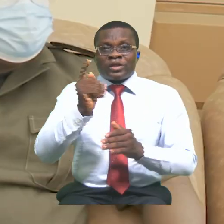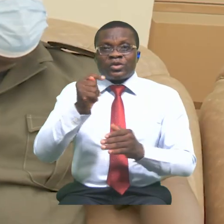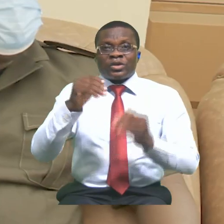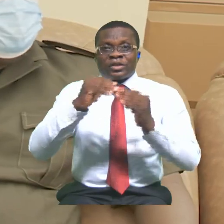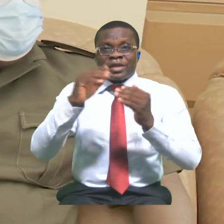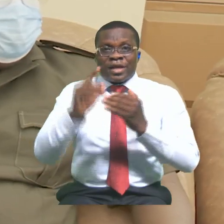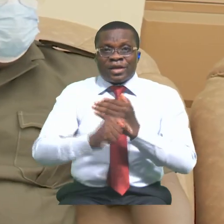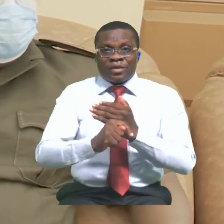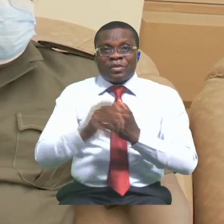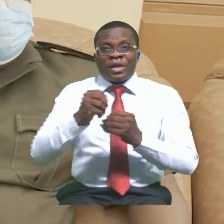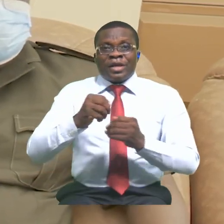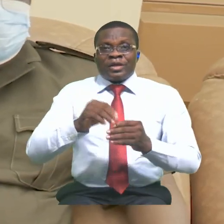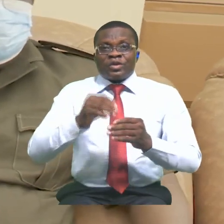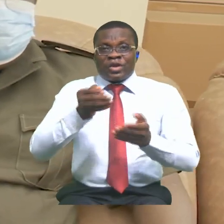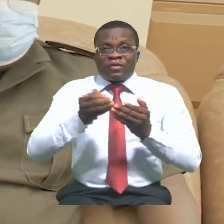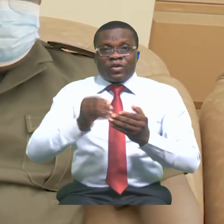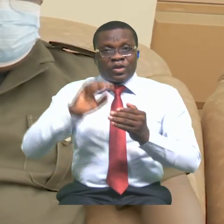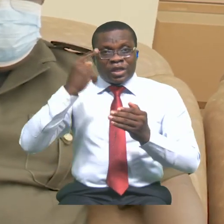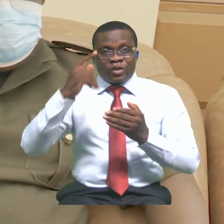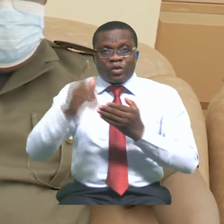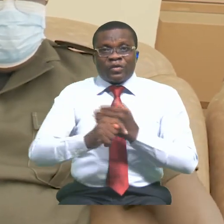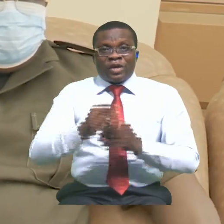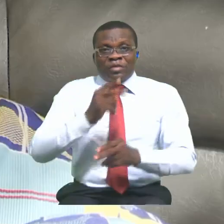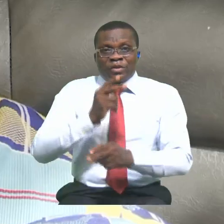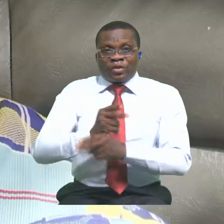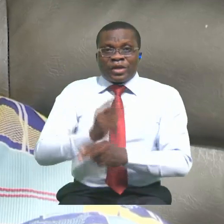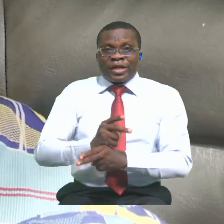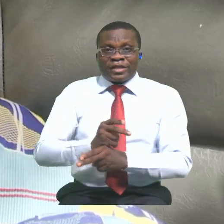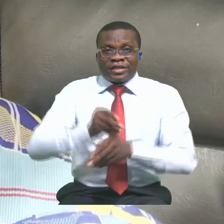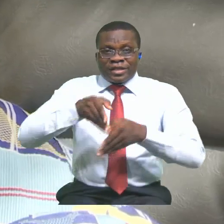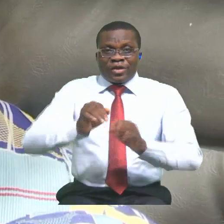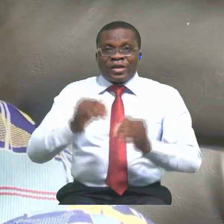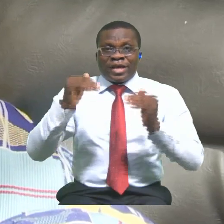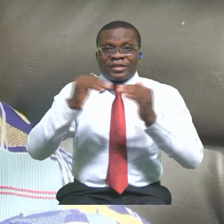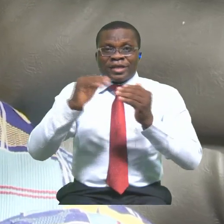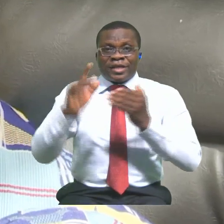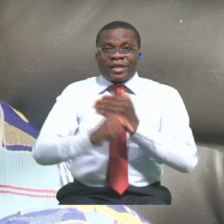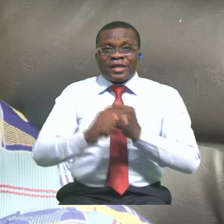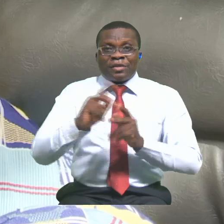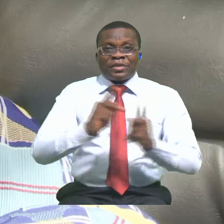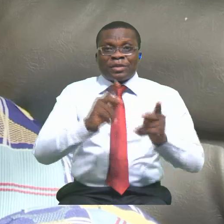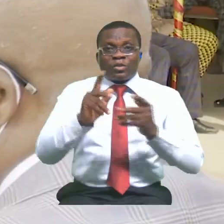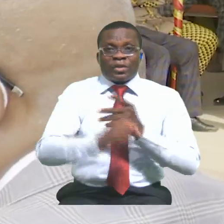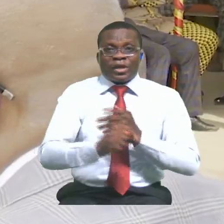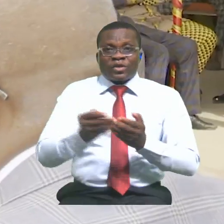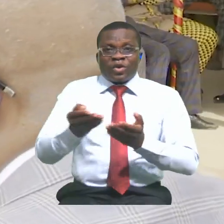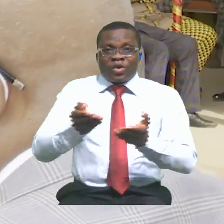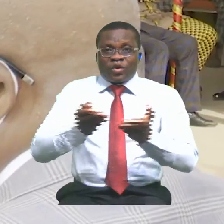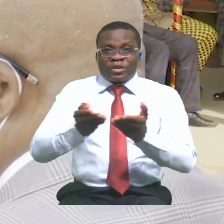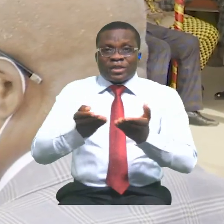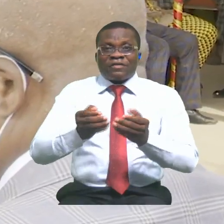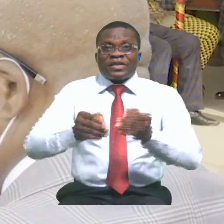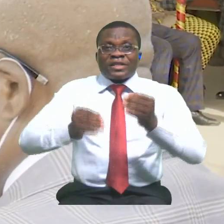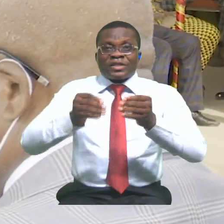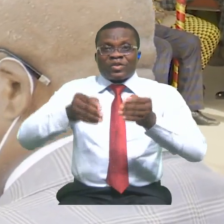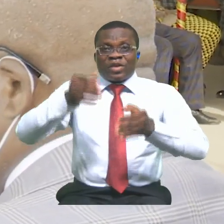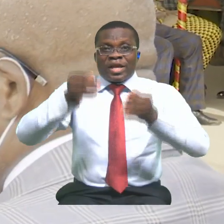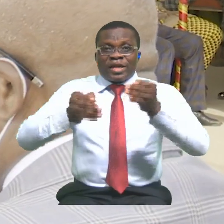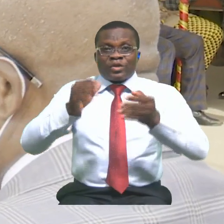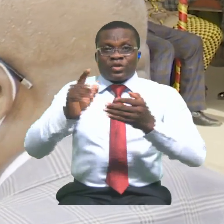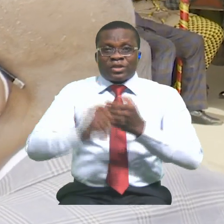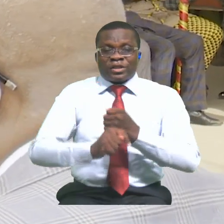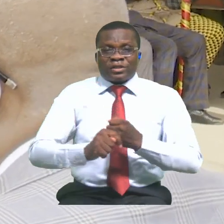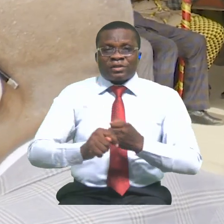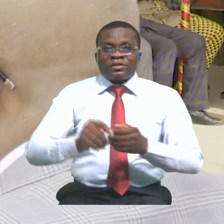également de la volonté du gouvernement de garantir un accès équitable des populations au service de la justice. En mettant